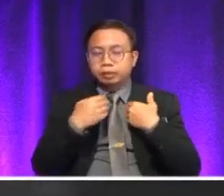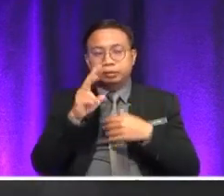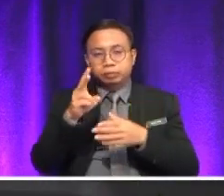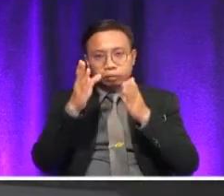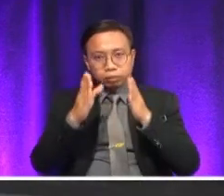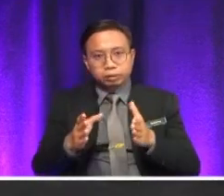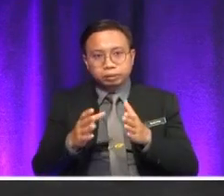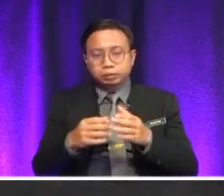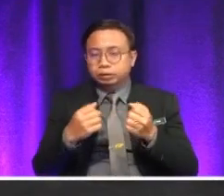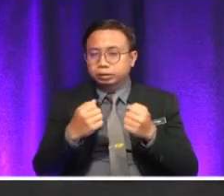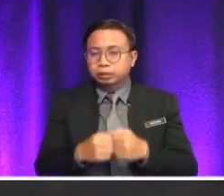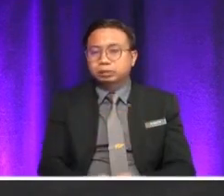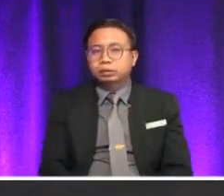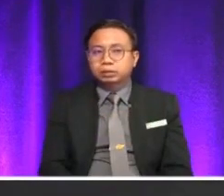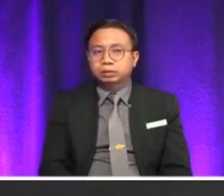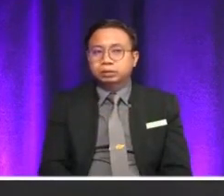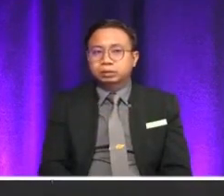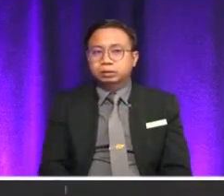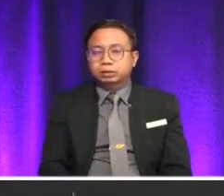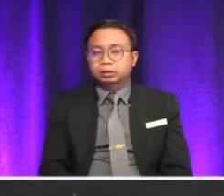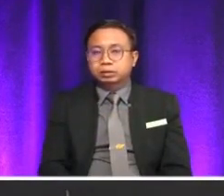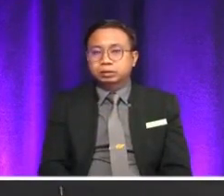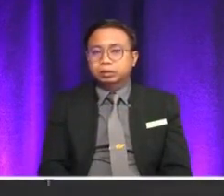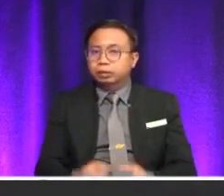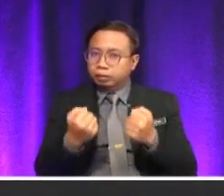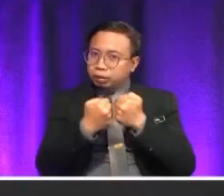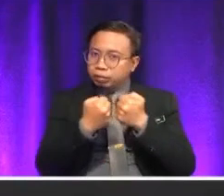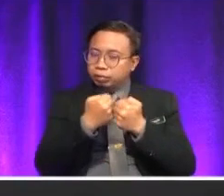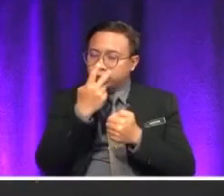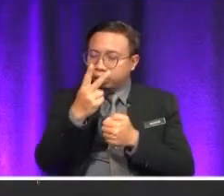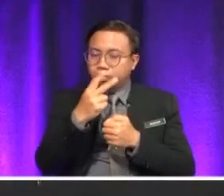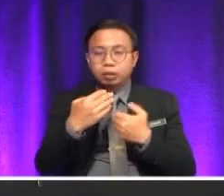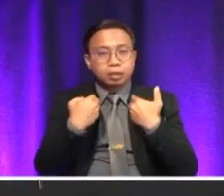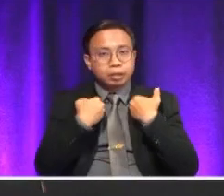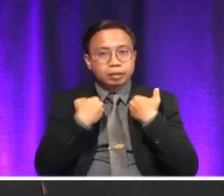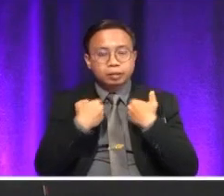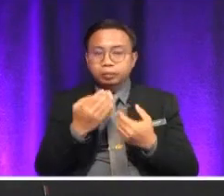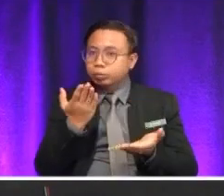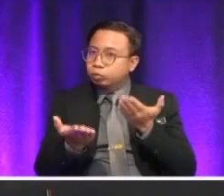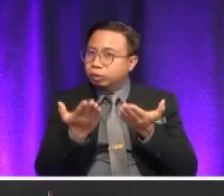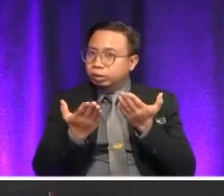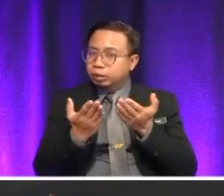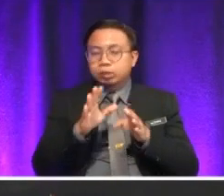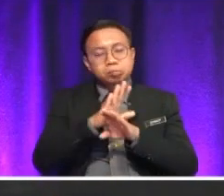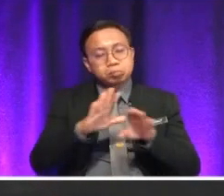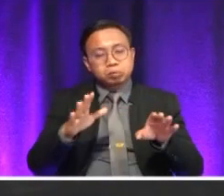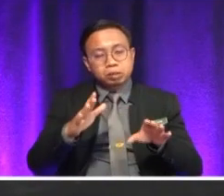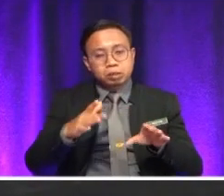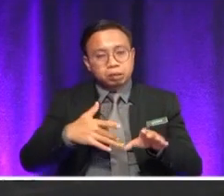sedang bergaduh. Dua orang sedang bergaduh cikgu? Bergaduh. Okey, kita nampak kat situ dia ada mungkin tidak puas